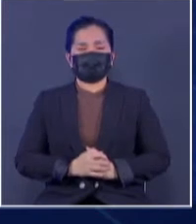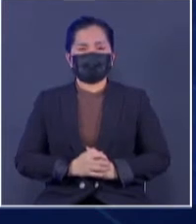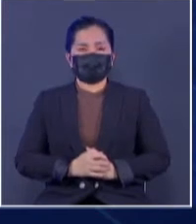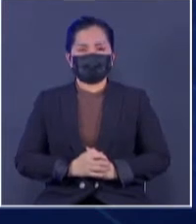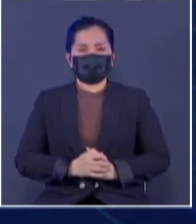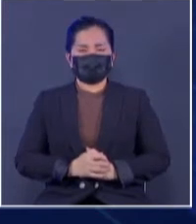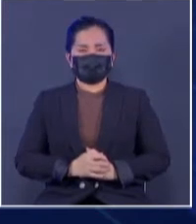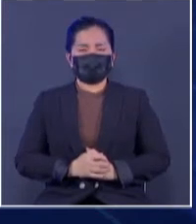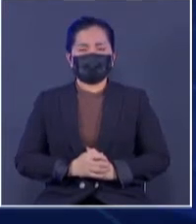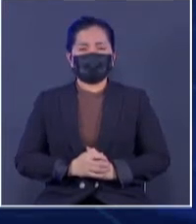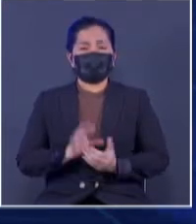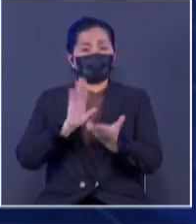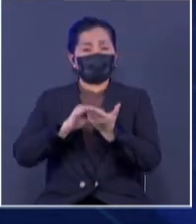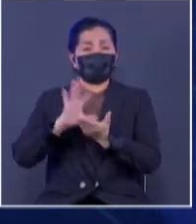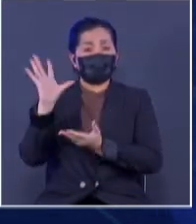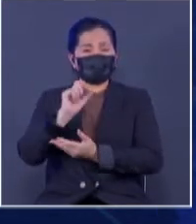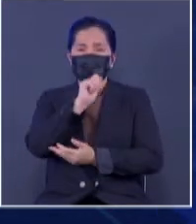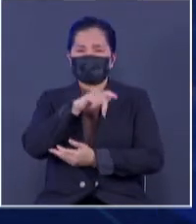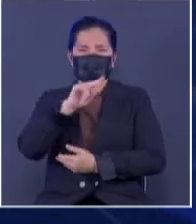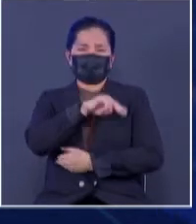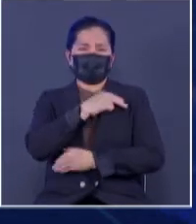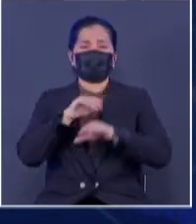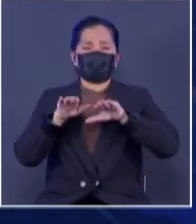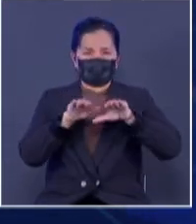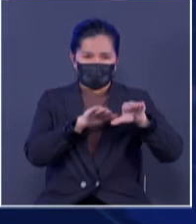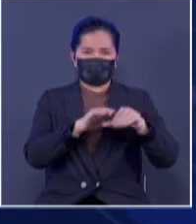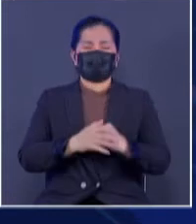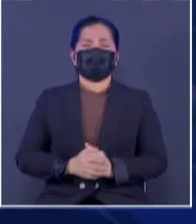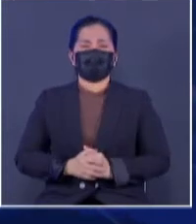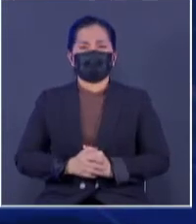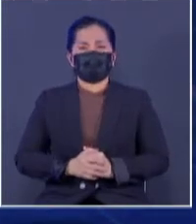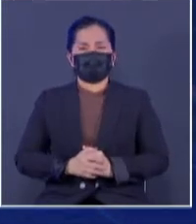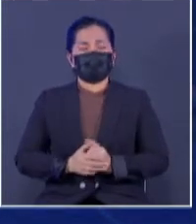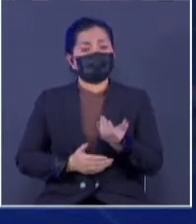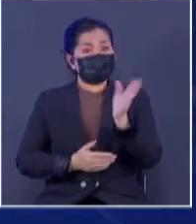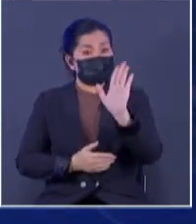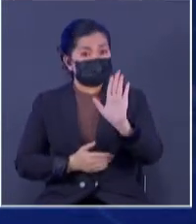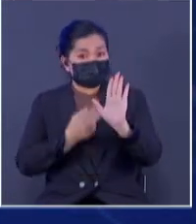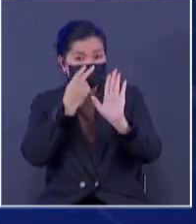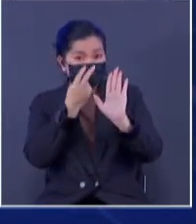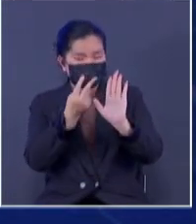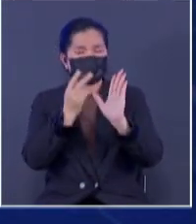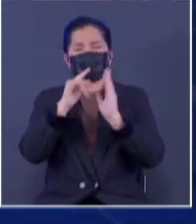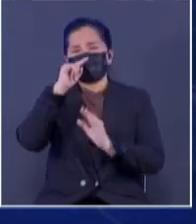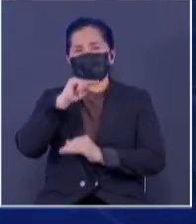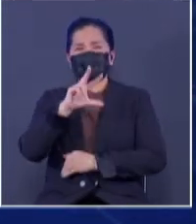ได้มีการรายงานข้อมูลผ่านแอปพลิเคชันหมอพร้อมค่ะบอกว่าณขณะนี้คนไทยได้รับวัคซีนแล้ว